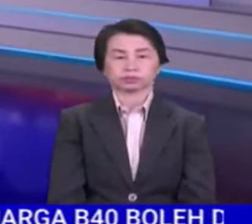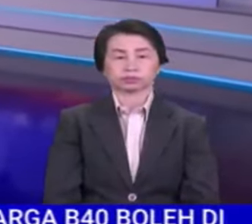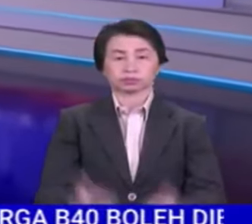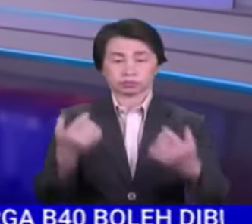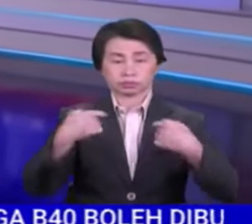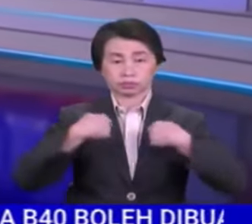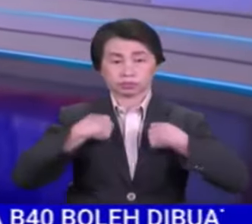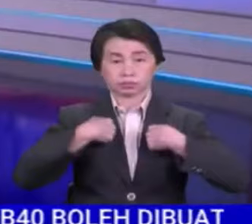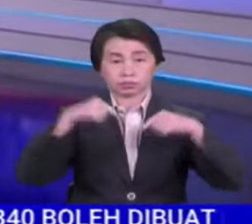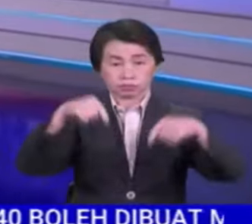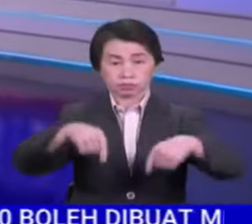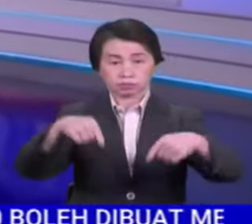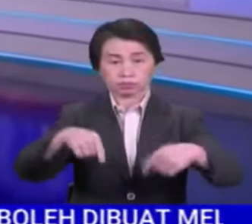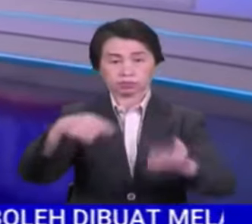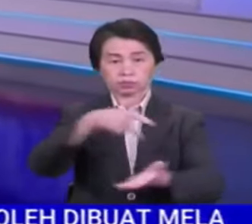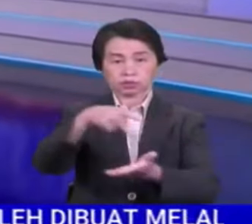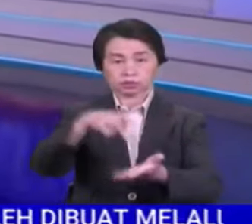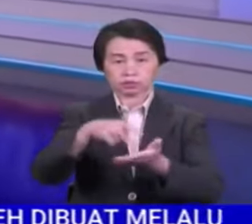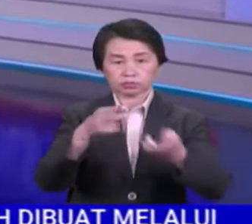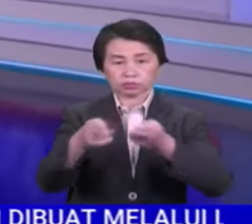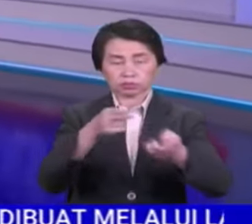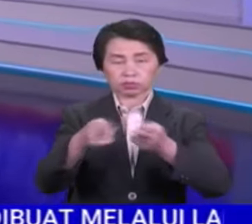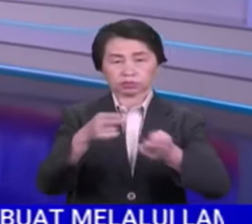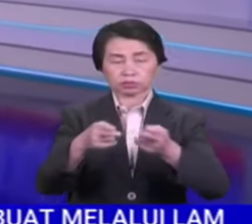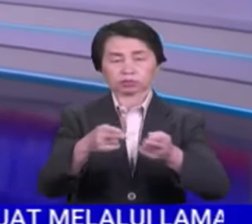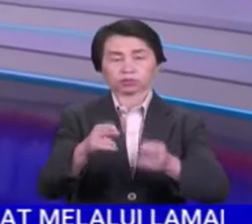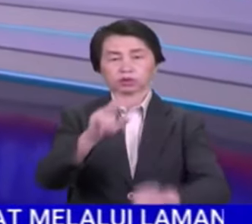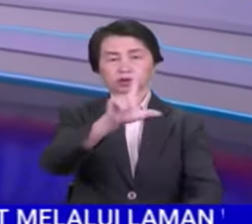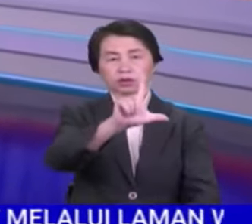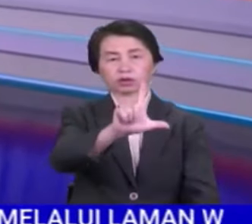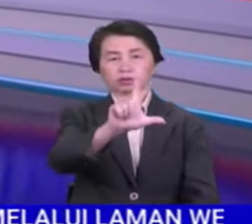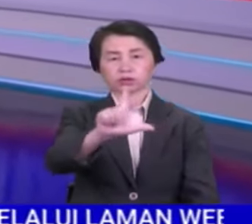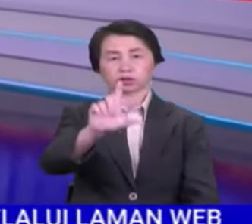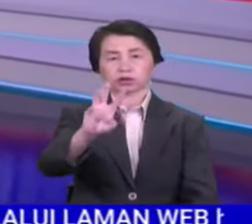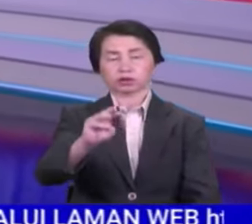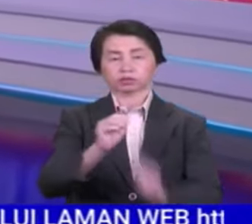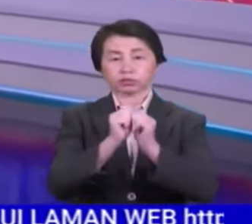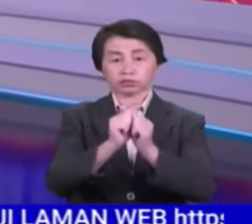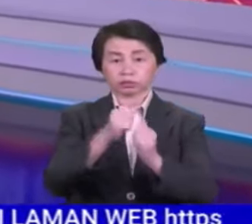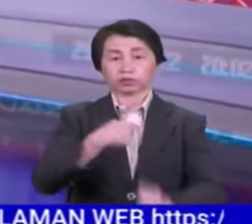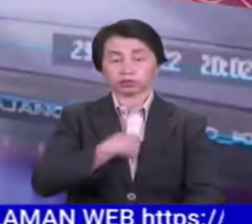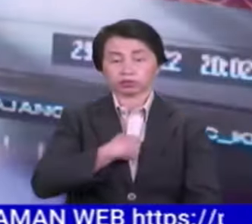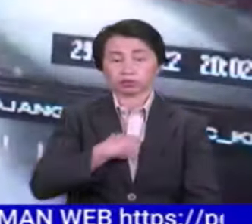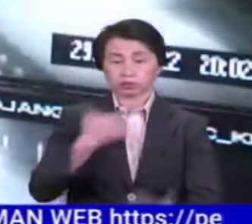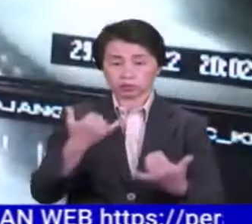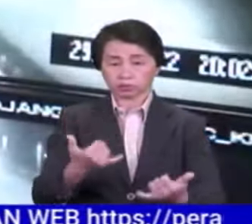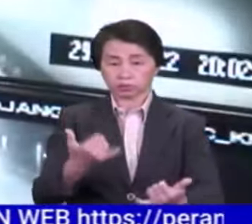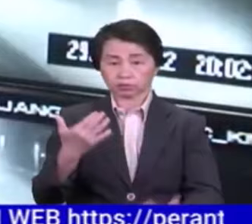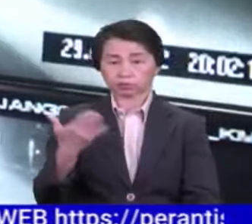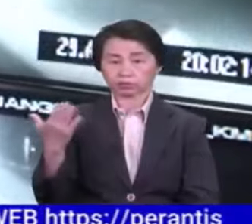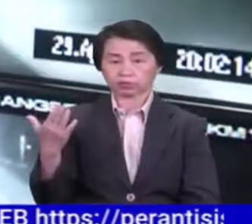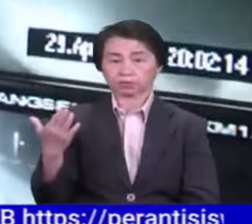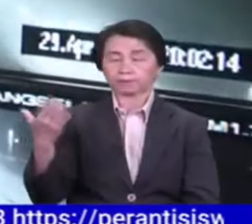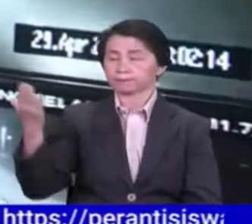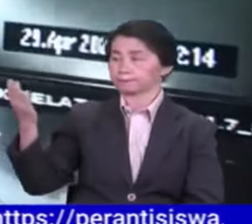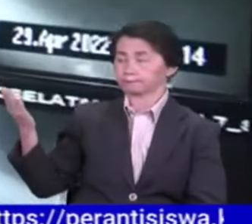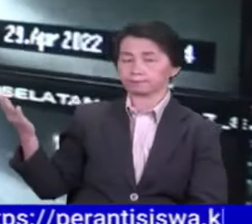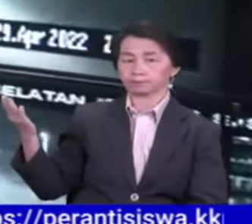ketika ini berada di Pusat Pengurusan Trafik Lembaga Lebuh Raya Malaysia dan bersama saya ketika ini Ketua